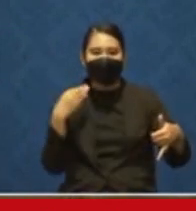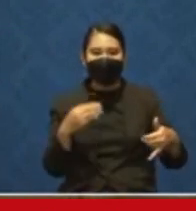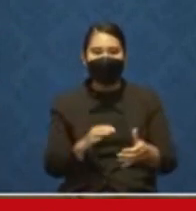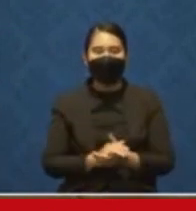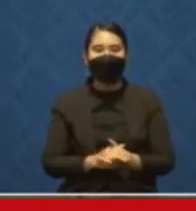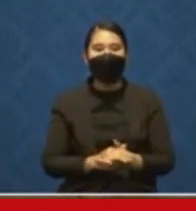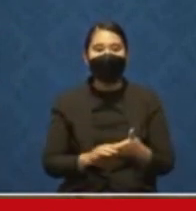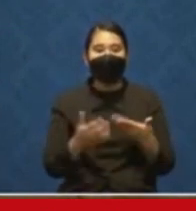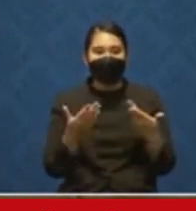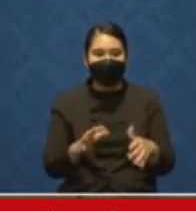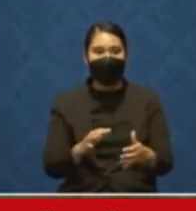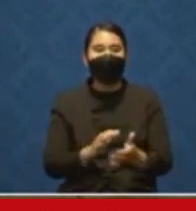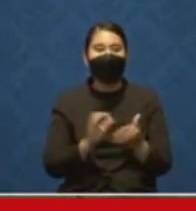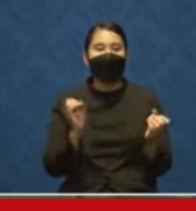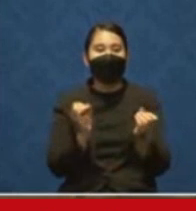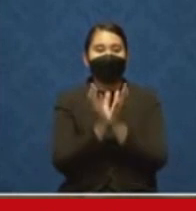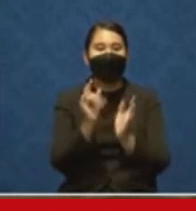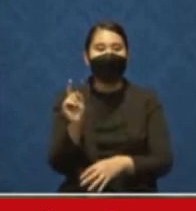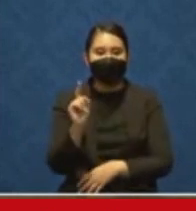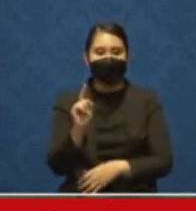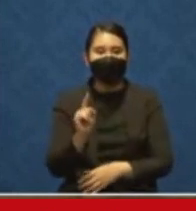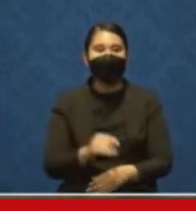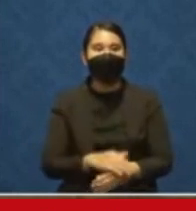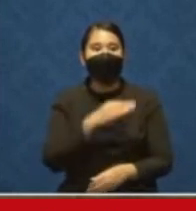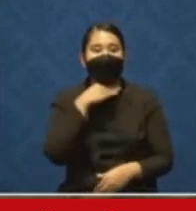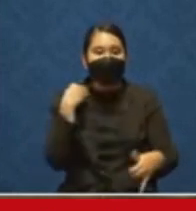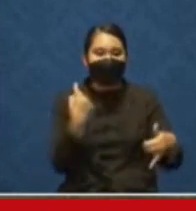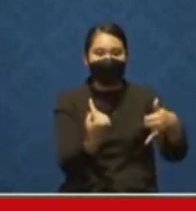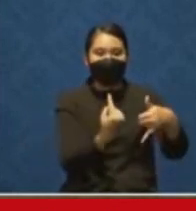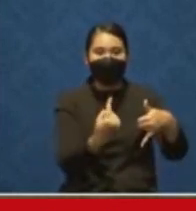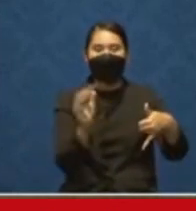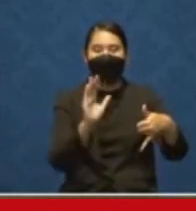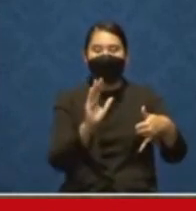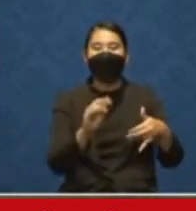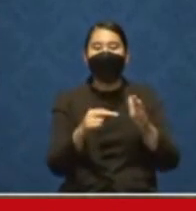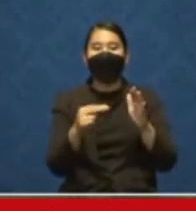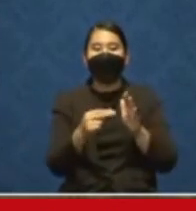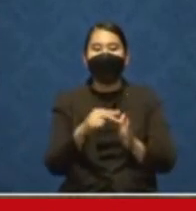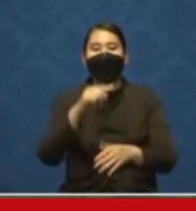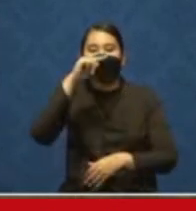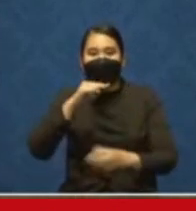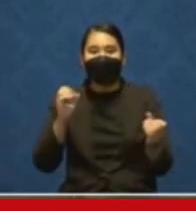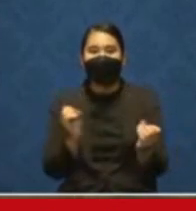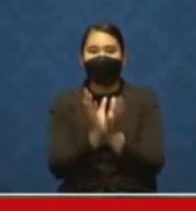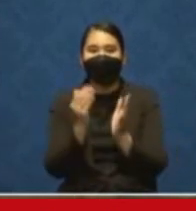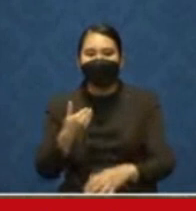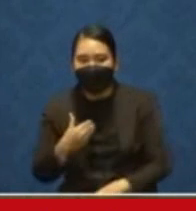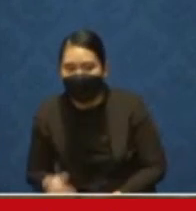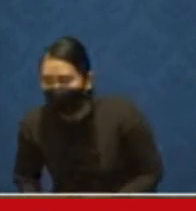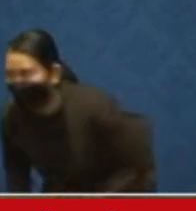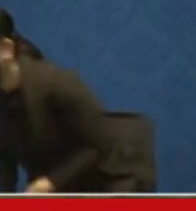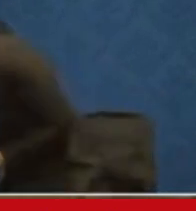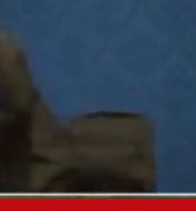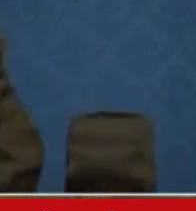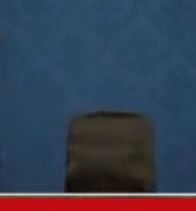จริงๆรีบมาจากการจัดการทรัพย์ที่บอกไปนี่ถ้าคุณจะเป็นคนบาปของโลกแล้วมันไม่ได้